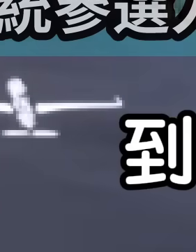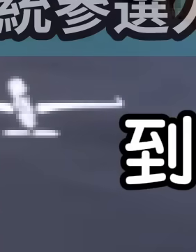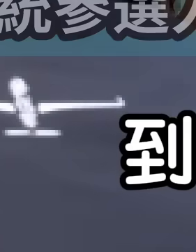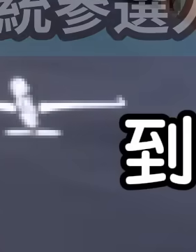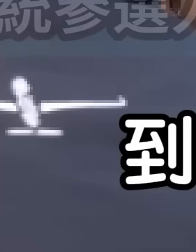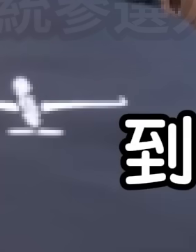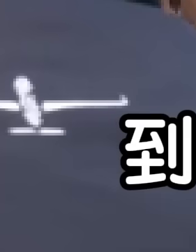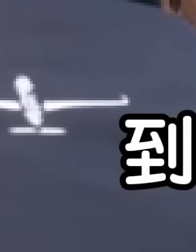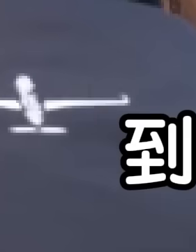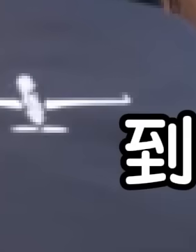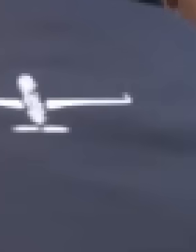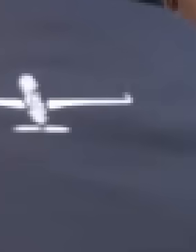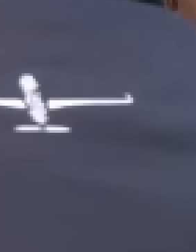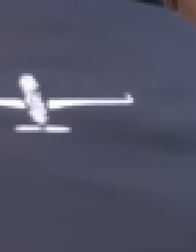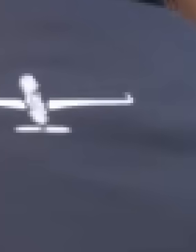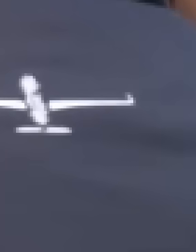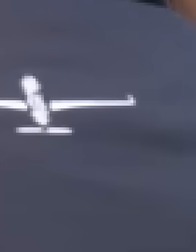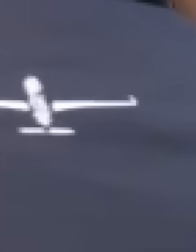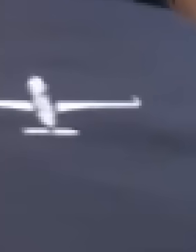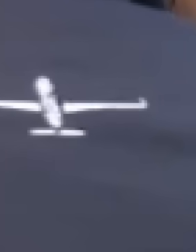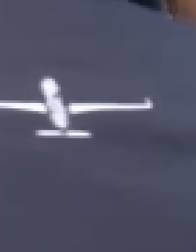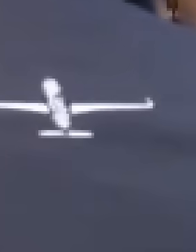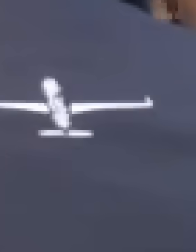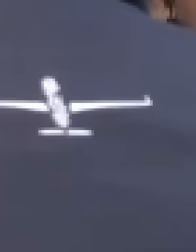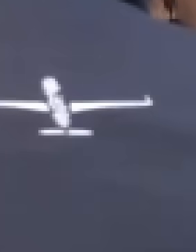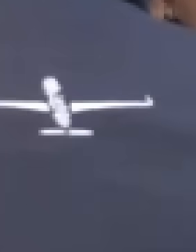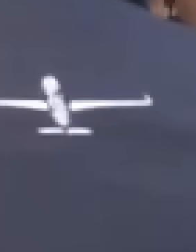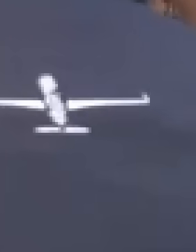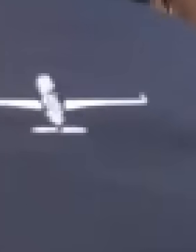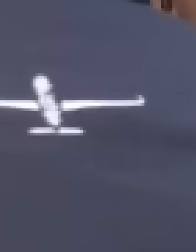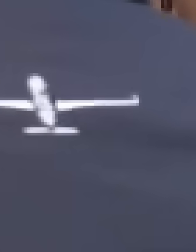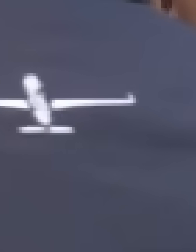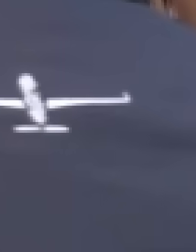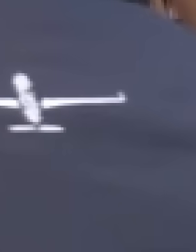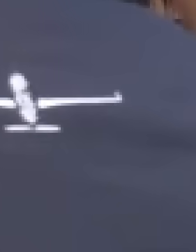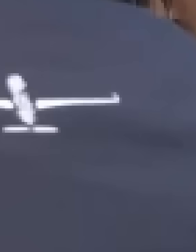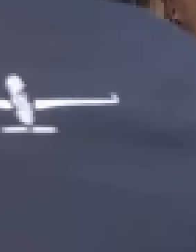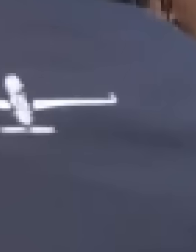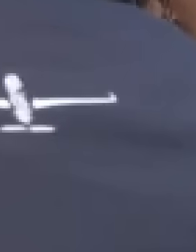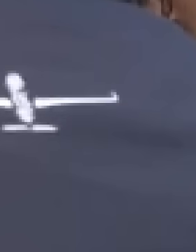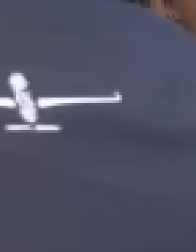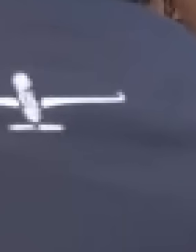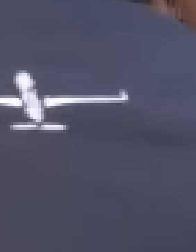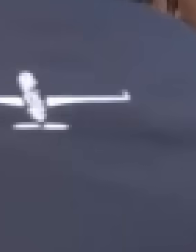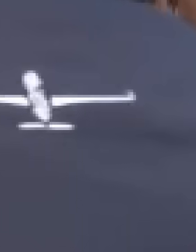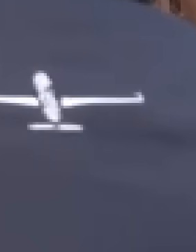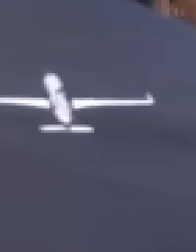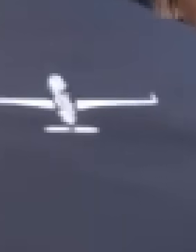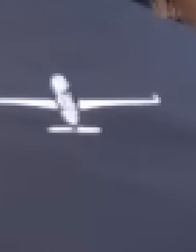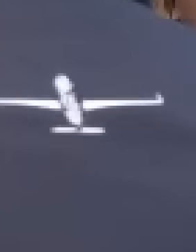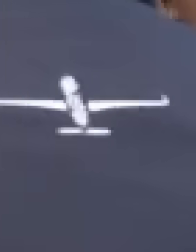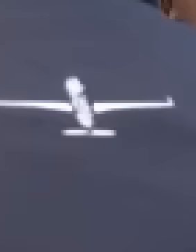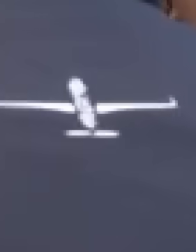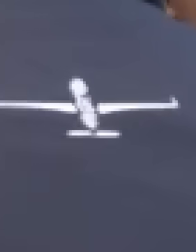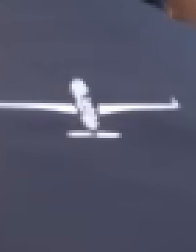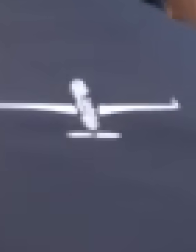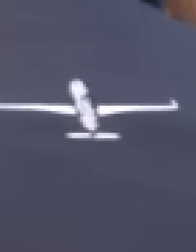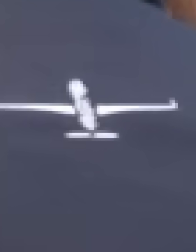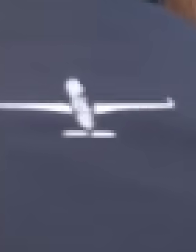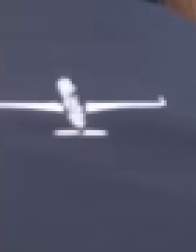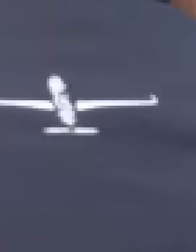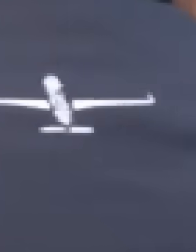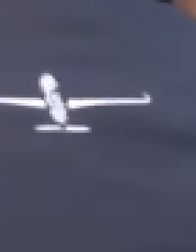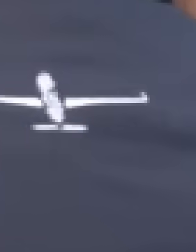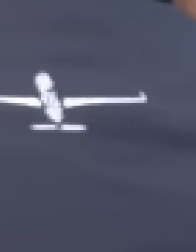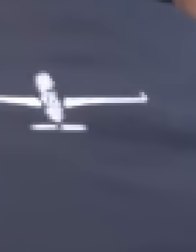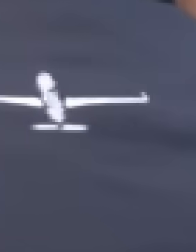高端的时候就真的换掉，为什么会这样？政治你知道不可以连良心都没有，就是说啊